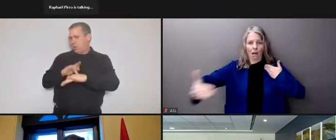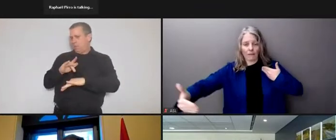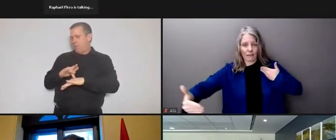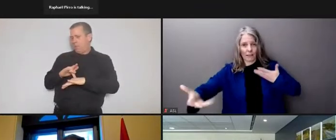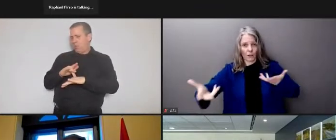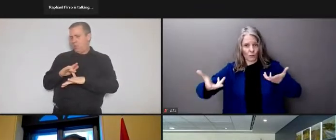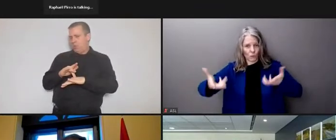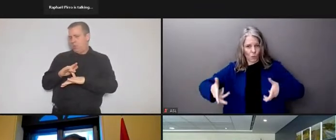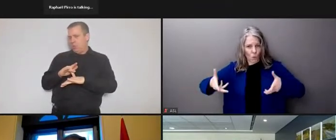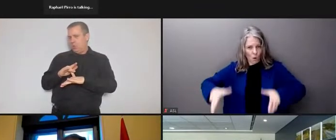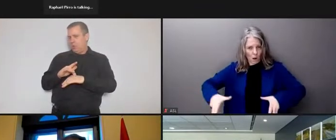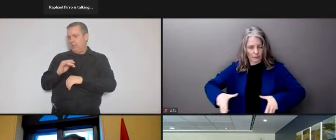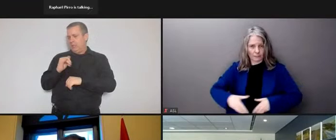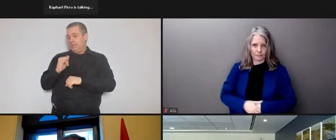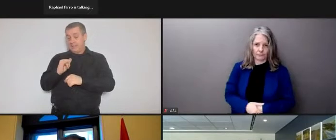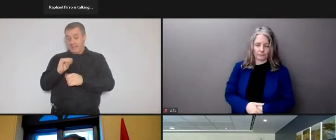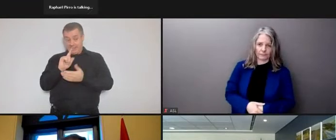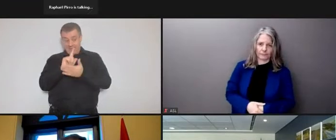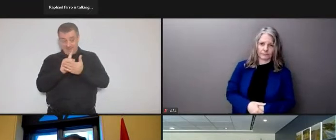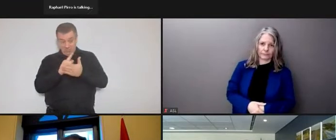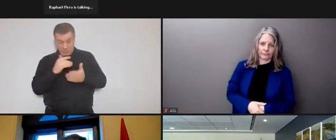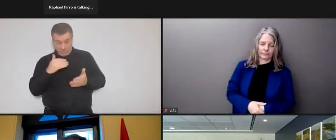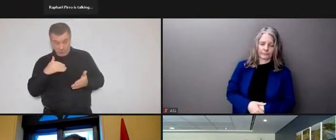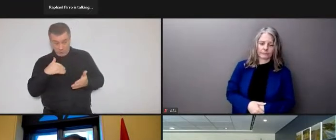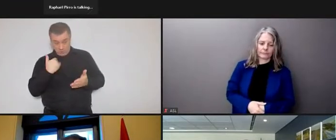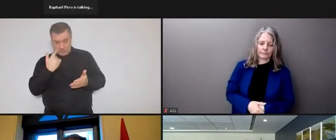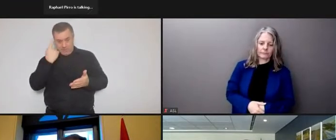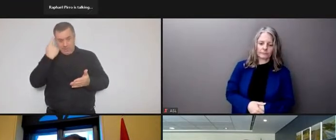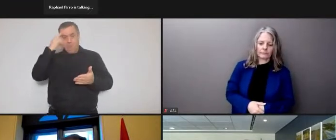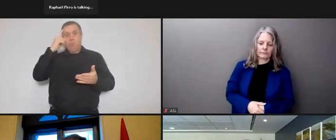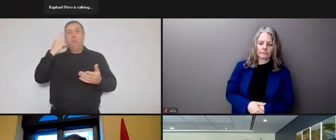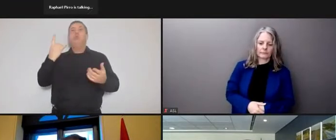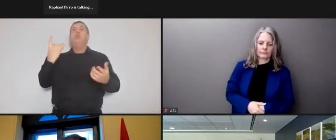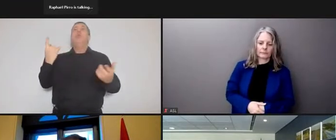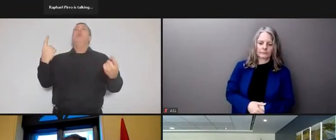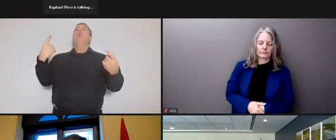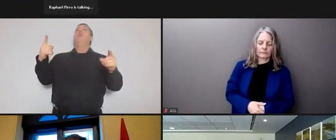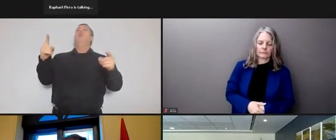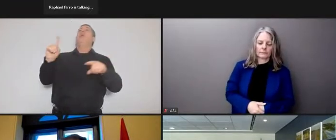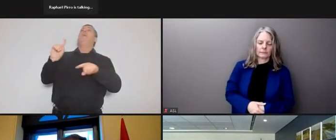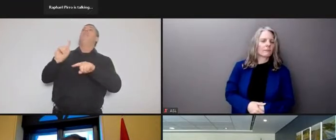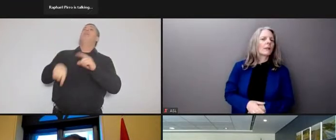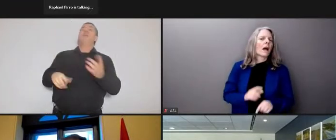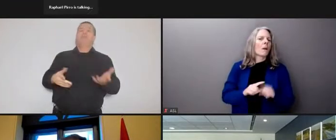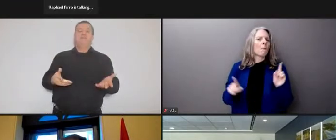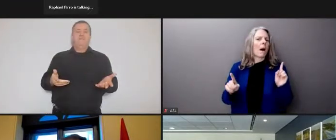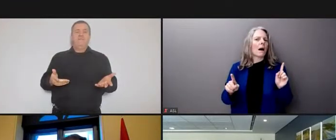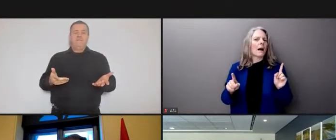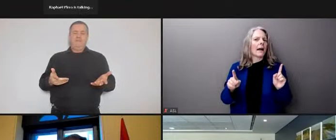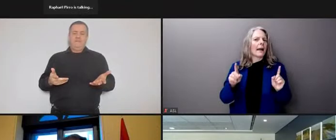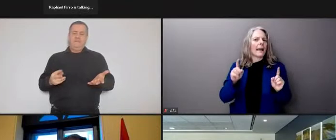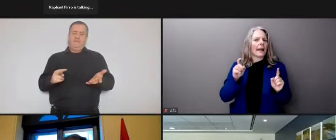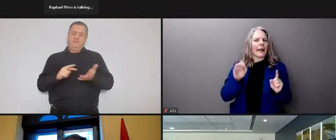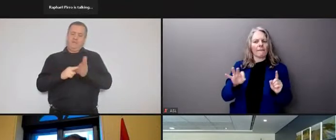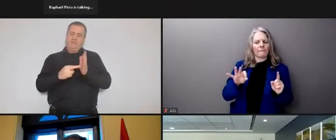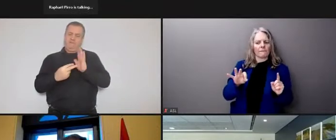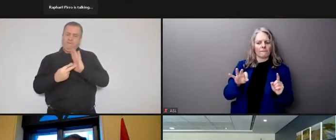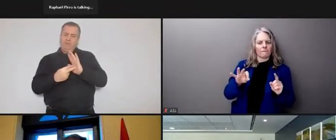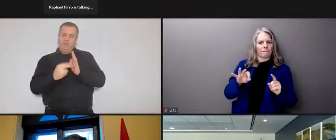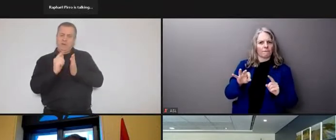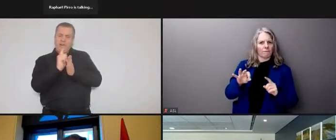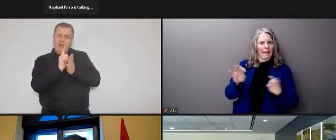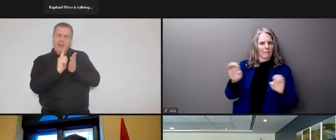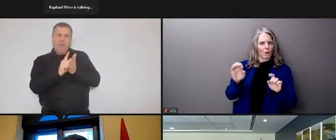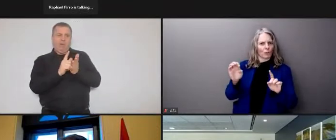si la loi est utilisée à des fins préventives où la loi en fait serait d'une certaine façon